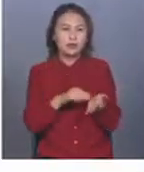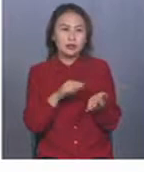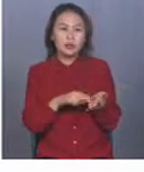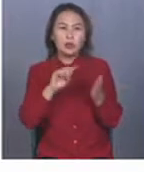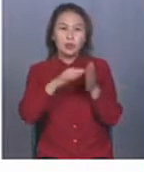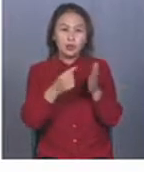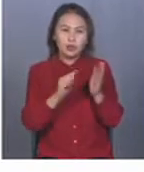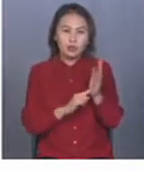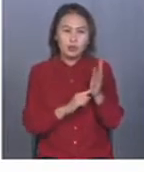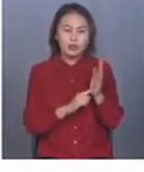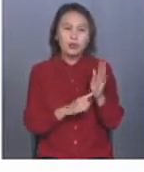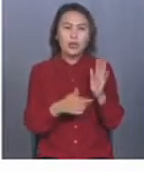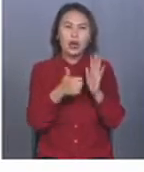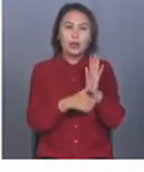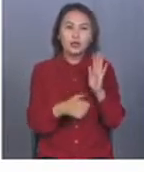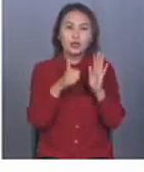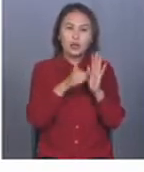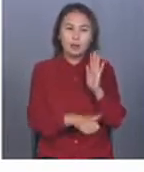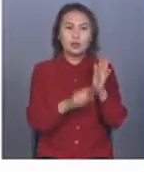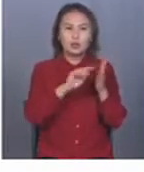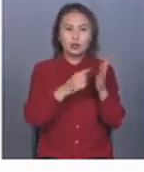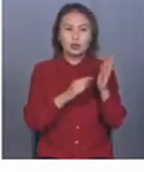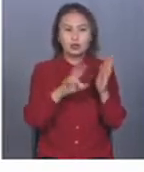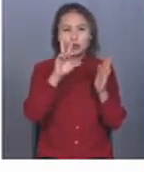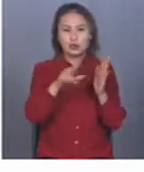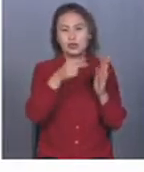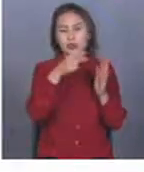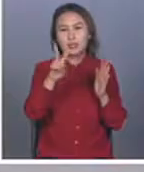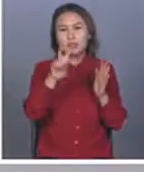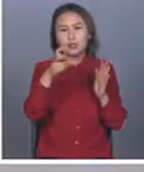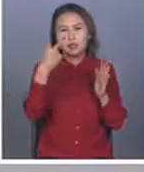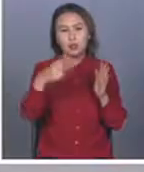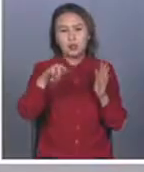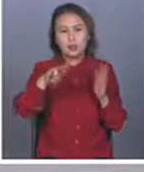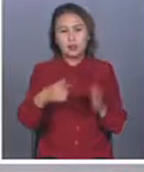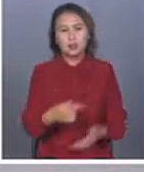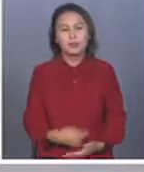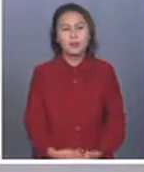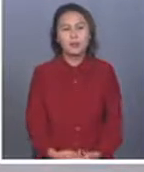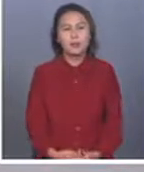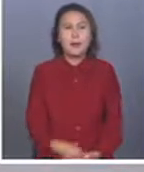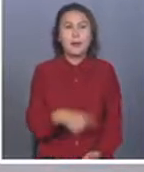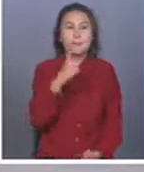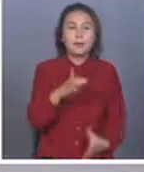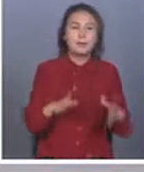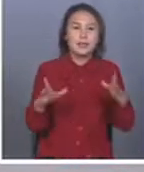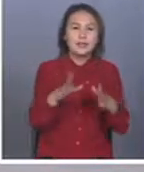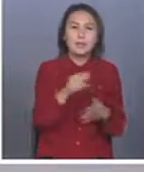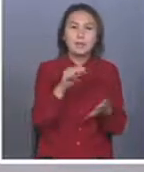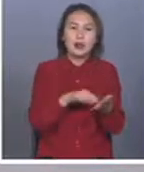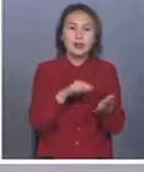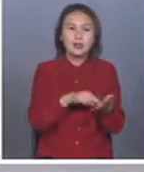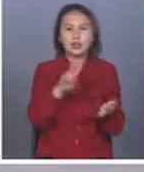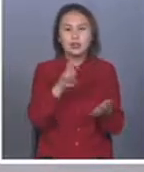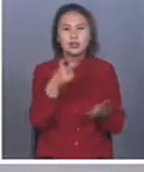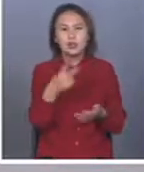бөлеміз. 660 бөлі 3 тең болады 220 теңге. Яғни бір пиццаның бағасы 220